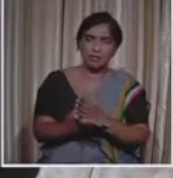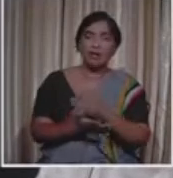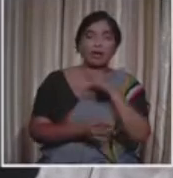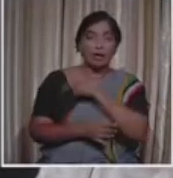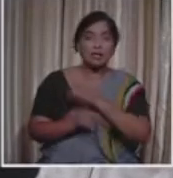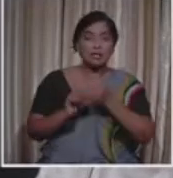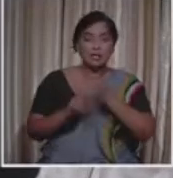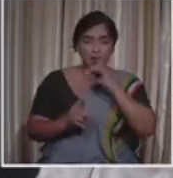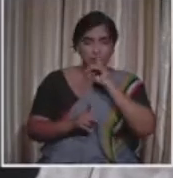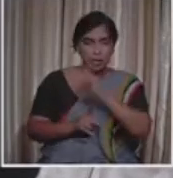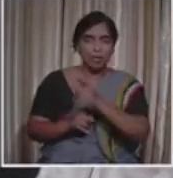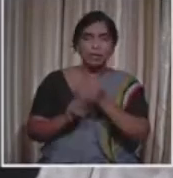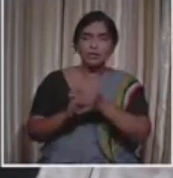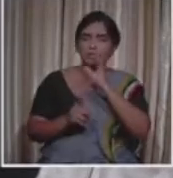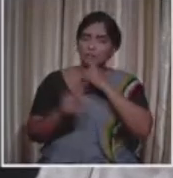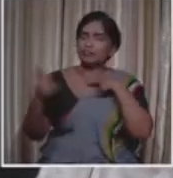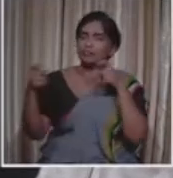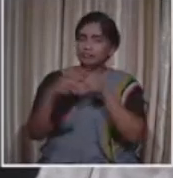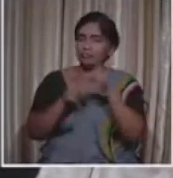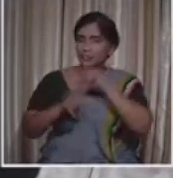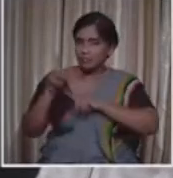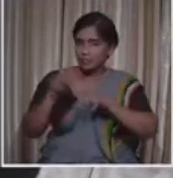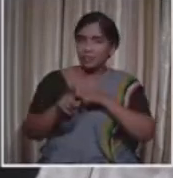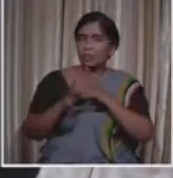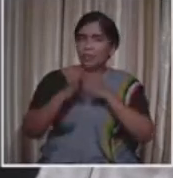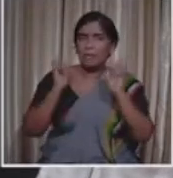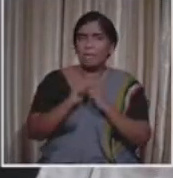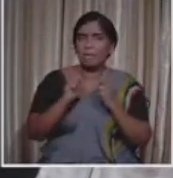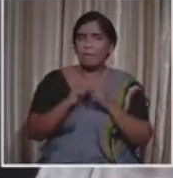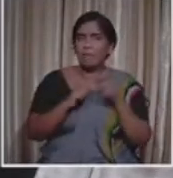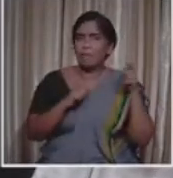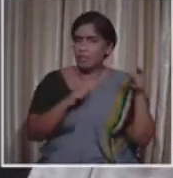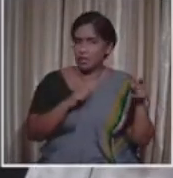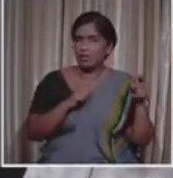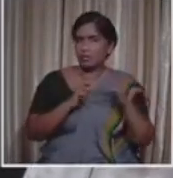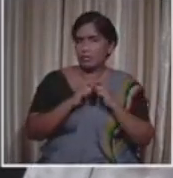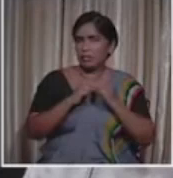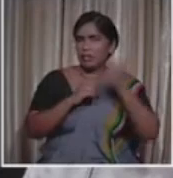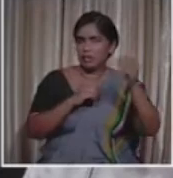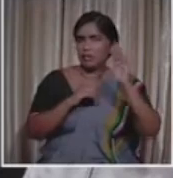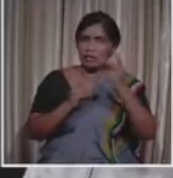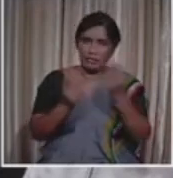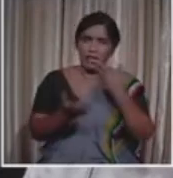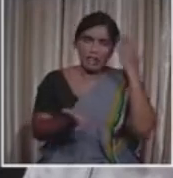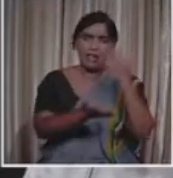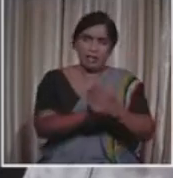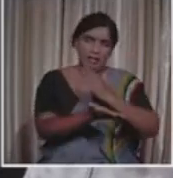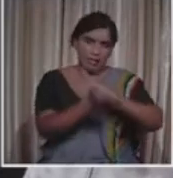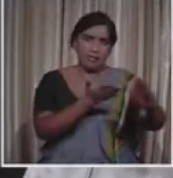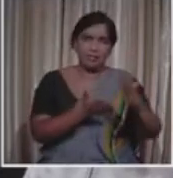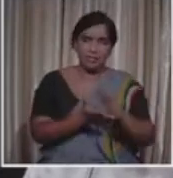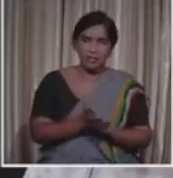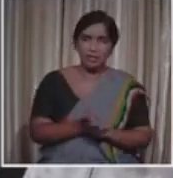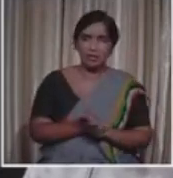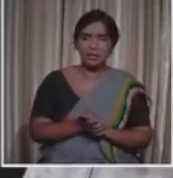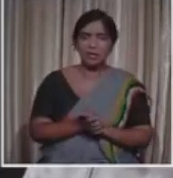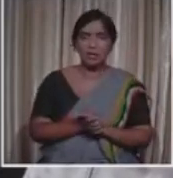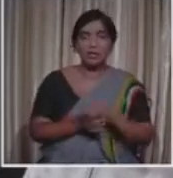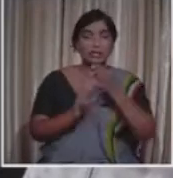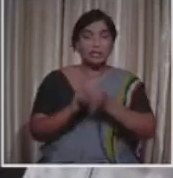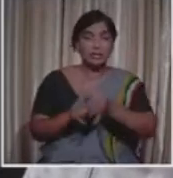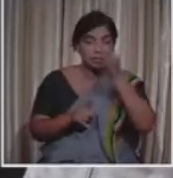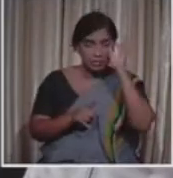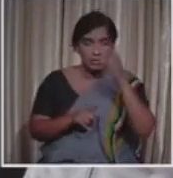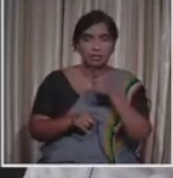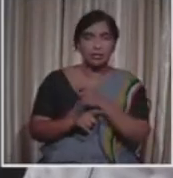මම ජනාධිපතිතුමාට කිව්වා ඉතින් ජනාධිපතිතුමාත් එක්ක සාකච්ඡාවක් හිටියේ විශාල ගැටලුවක් සර් මෙතන ලොකු අර්බුදයක් වෙන්න යනවා වහාම මැදි හතුලා නවත්වන්නේ කියලා. එතකොට